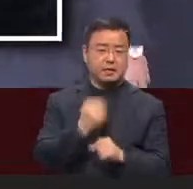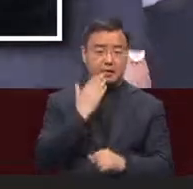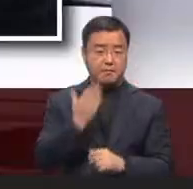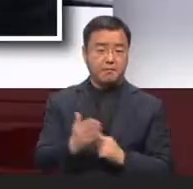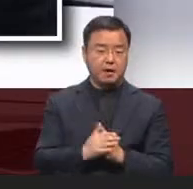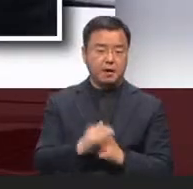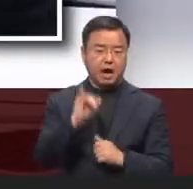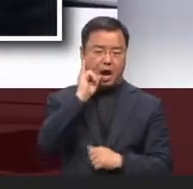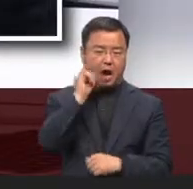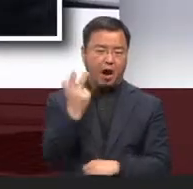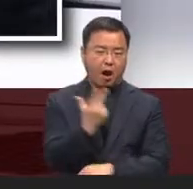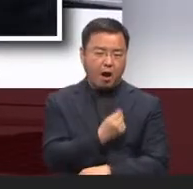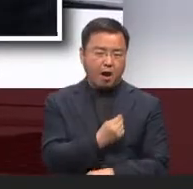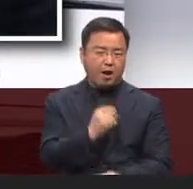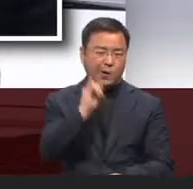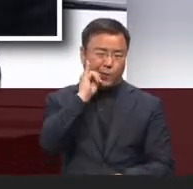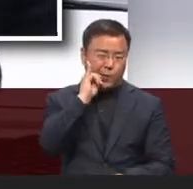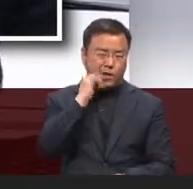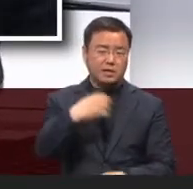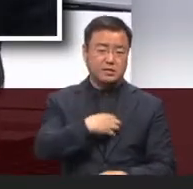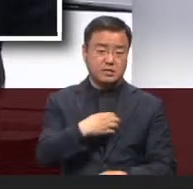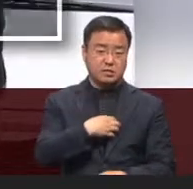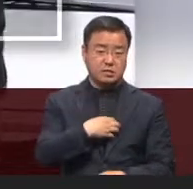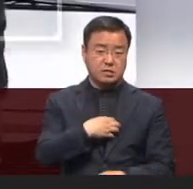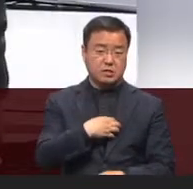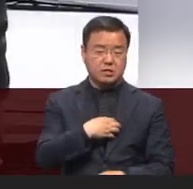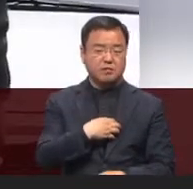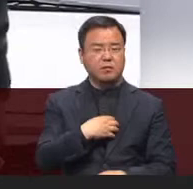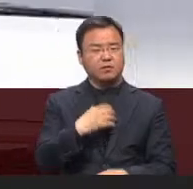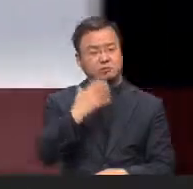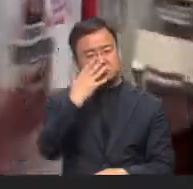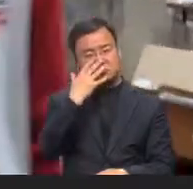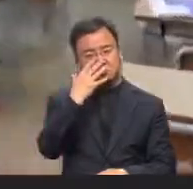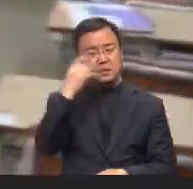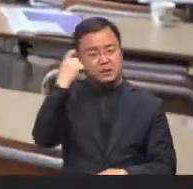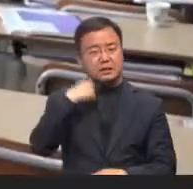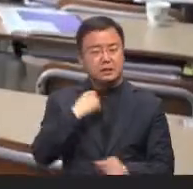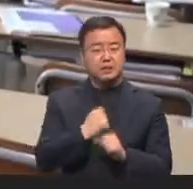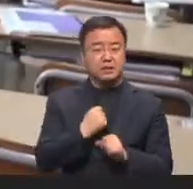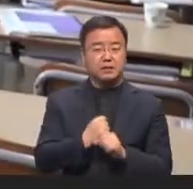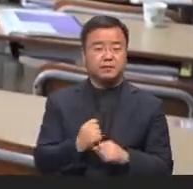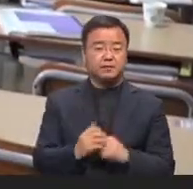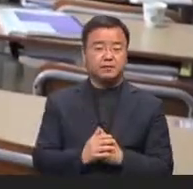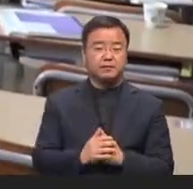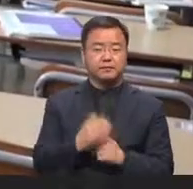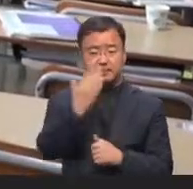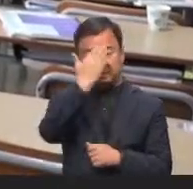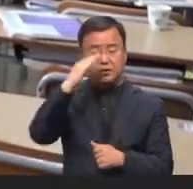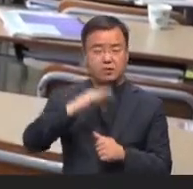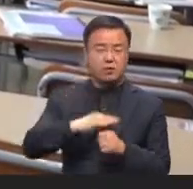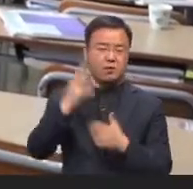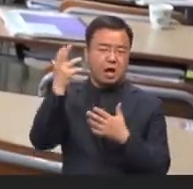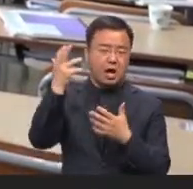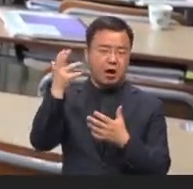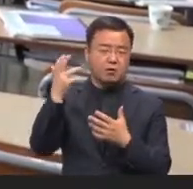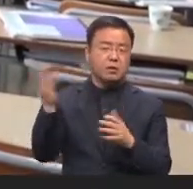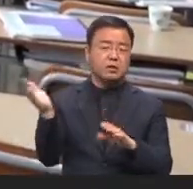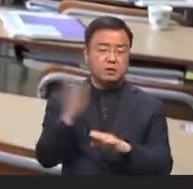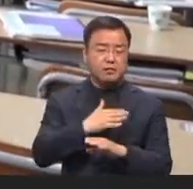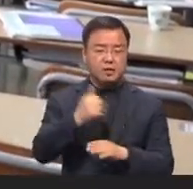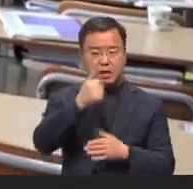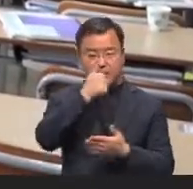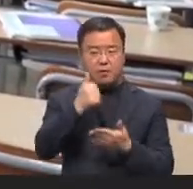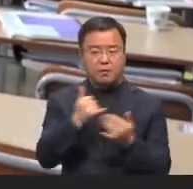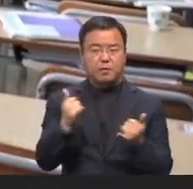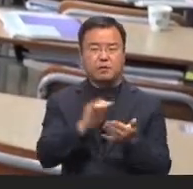마약 중독의 위험성과 경각심을 둔감하게 만들 수 있을 것 같습니다. 청소년들의 우상에서 범죄자로 전락한